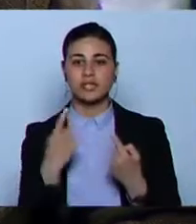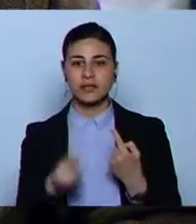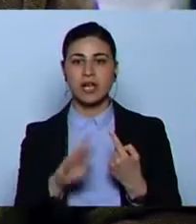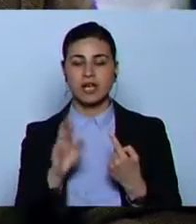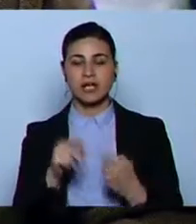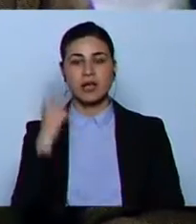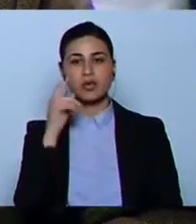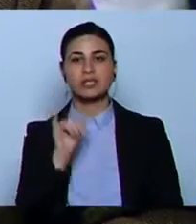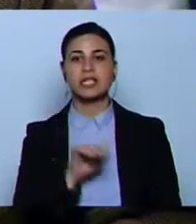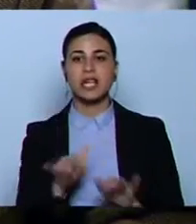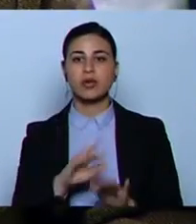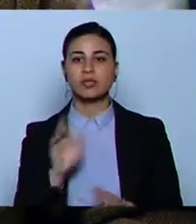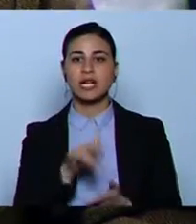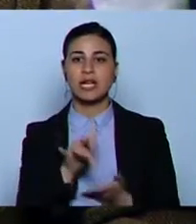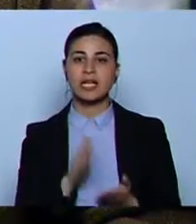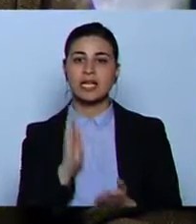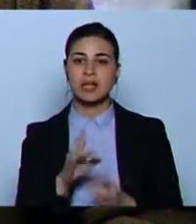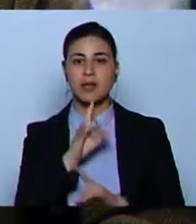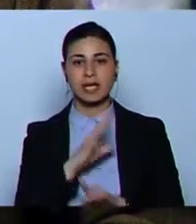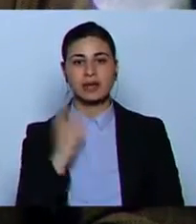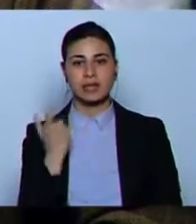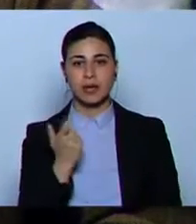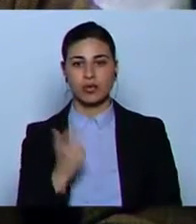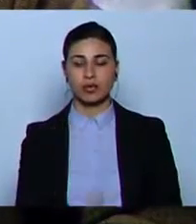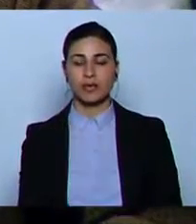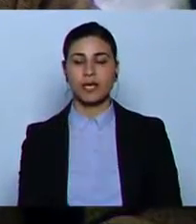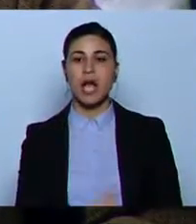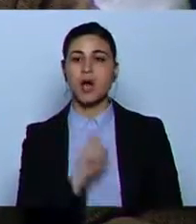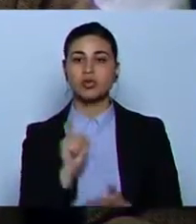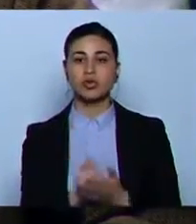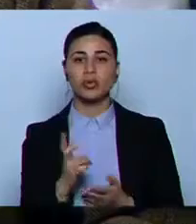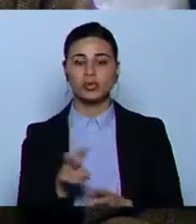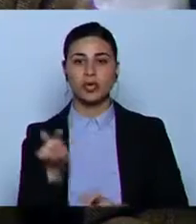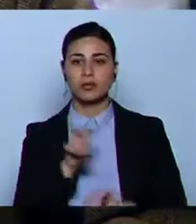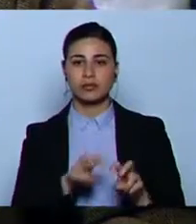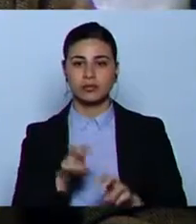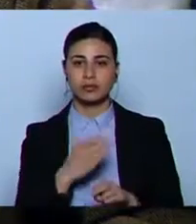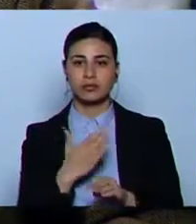და არა იმაში სად გახორციელდება და ქალაქი იქნება თუ არა დამოუკიდებელი. აუცილებლად უნდა მოვასილოთ